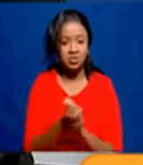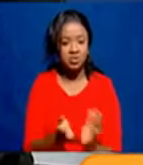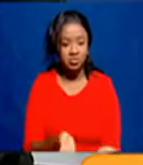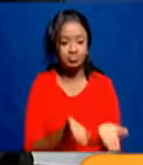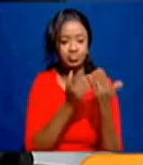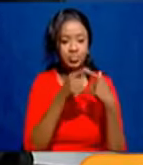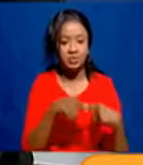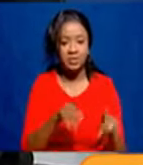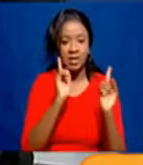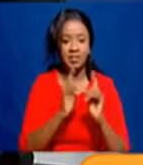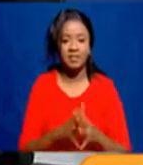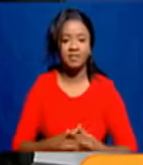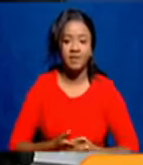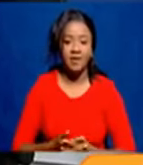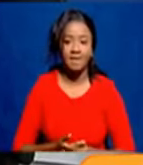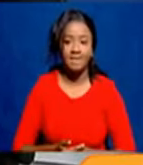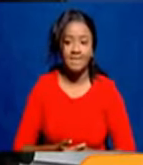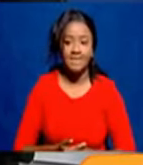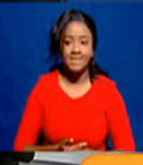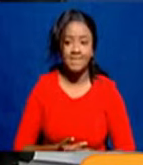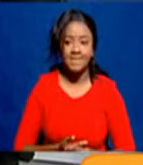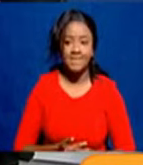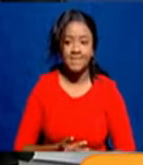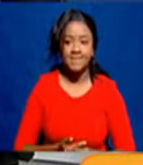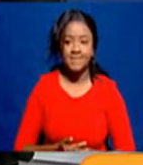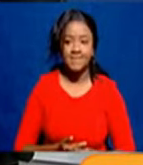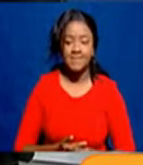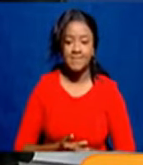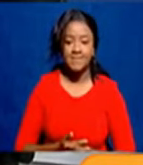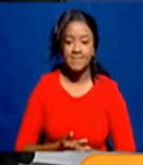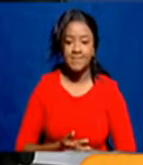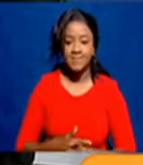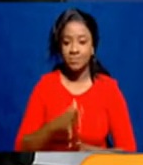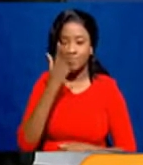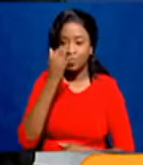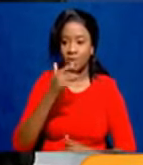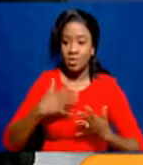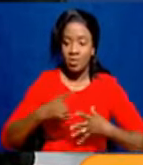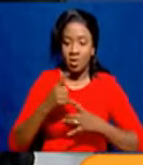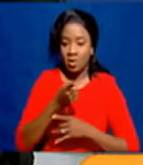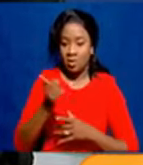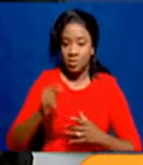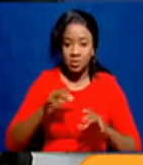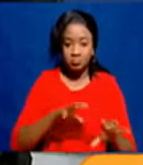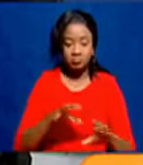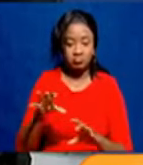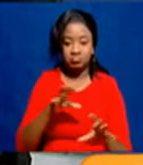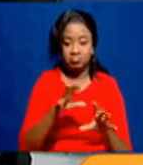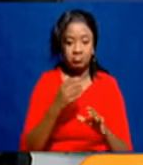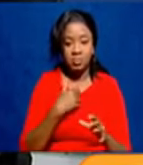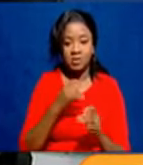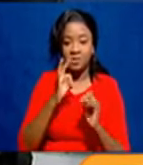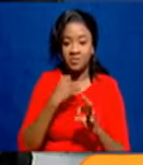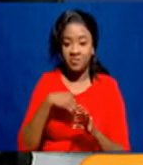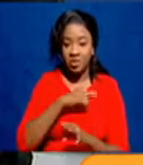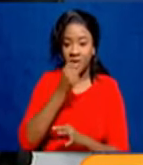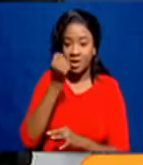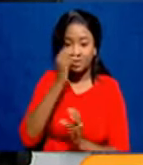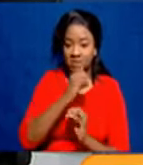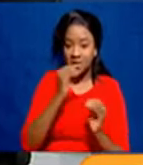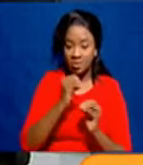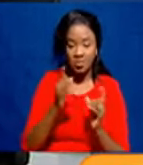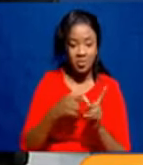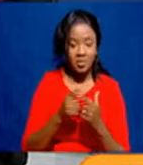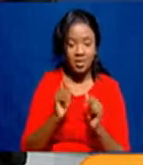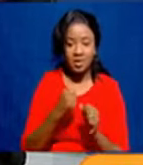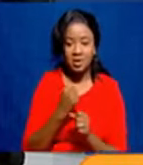saa kwa wenzake maafisa wa polisi. Manake ndugu zetu wanapitia kipindi kigumu, tusipowaelewa hatutawaelewa. Na nikongole pia kwa